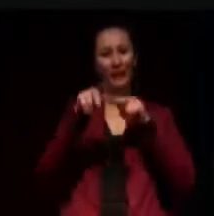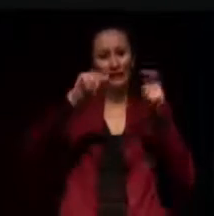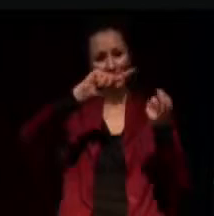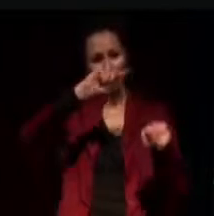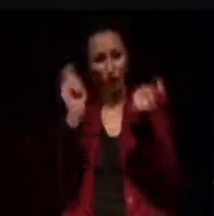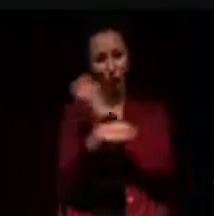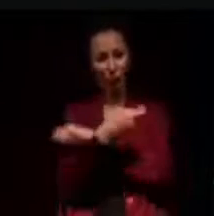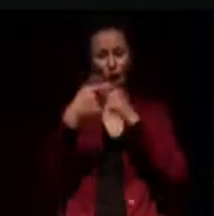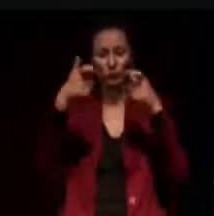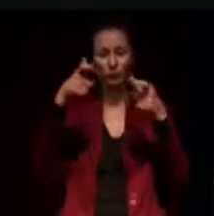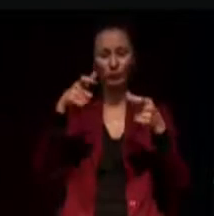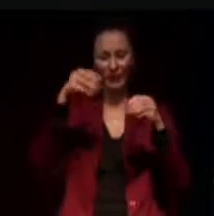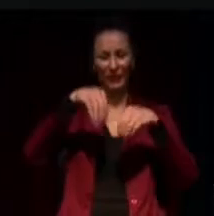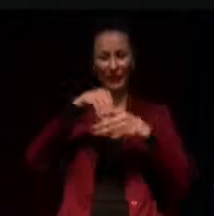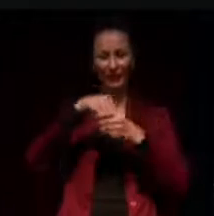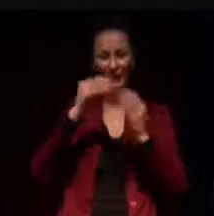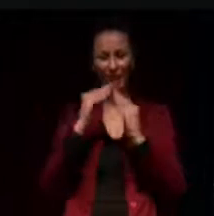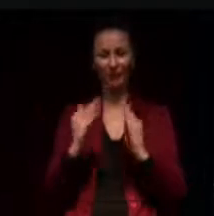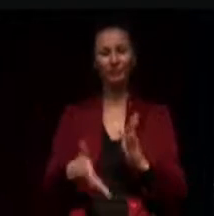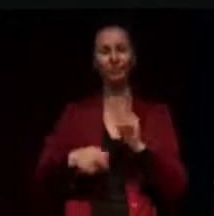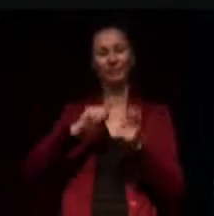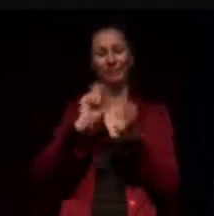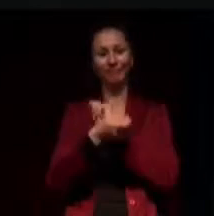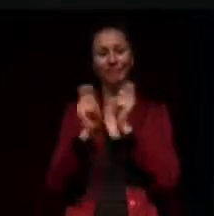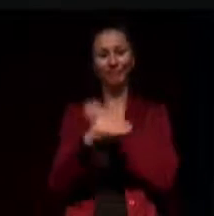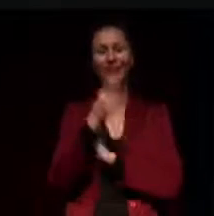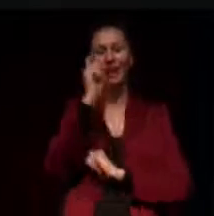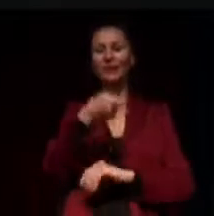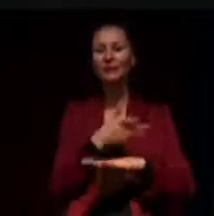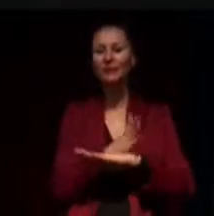dönüşümle ilgili de birkaç şey söyleyip aslında